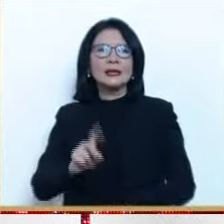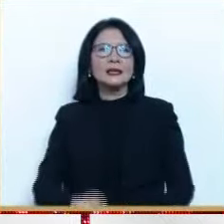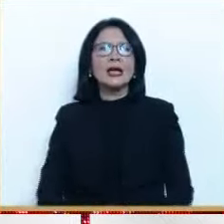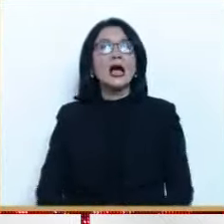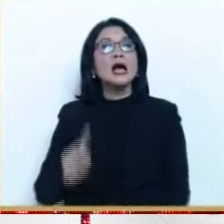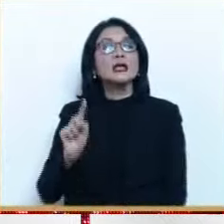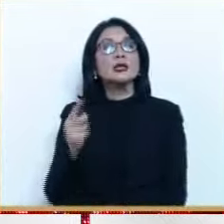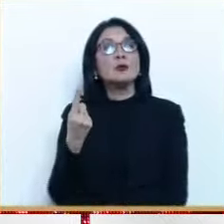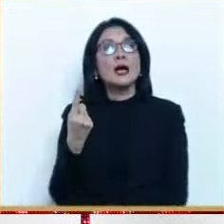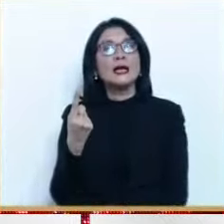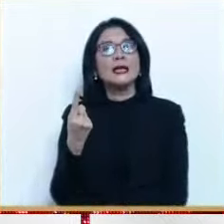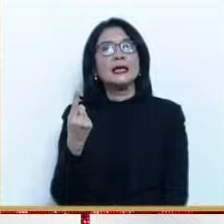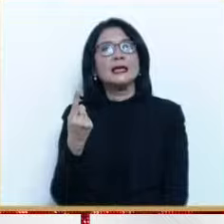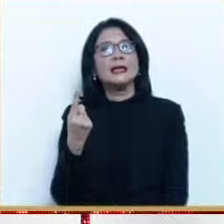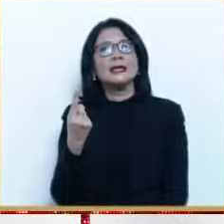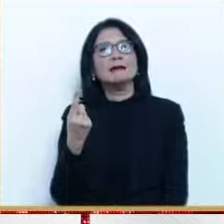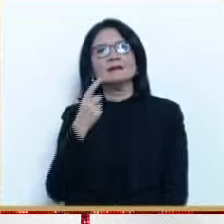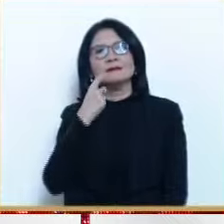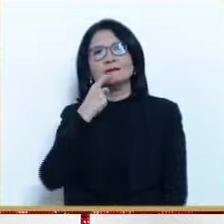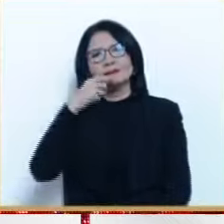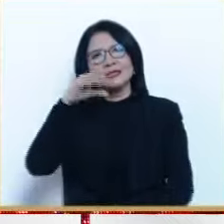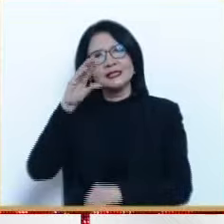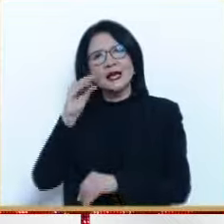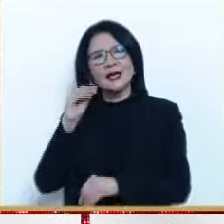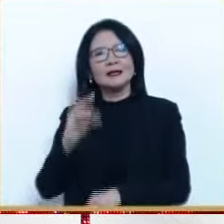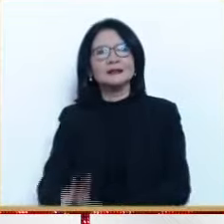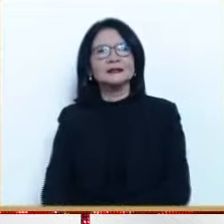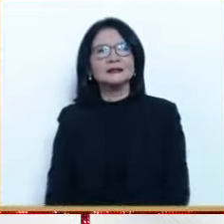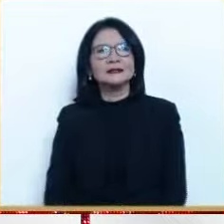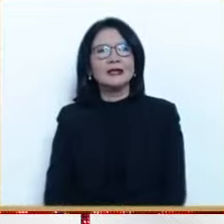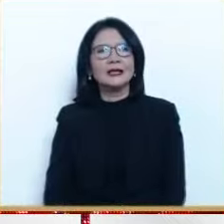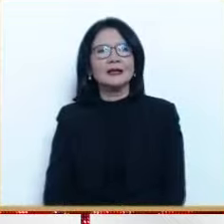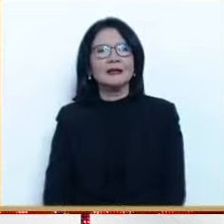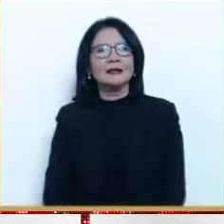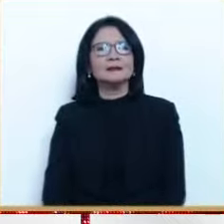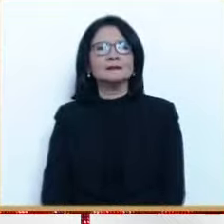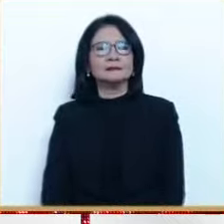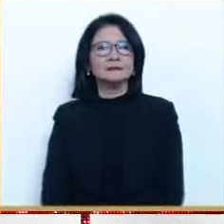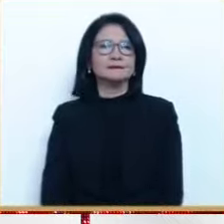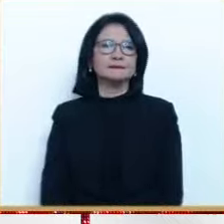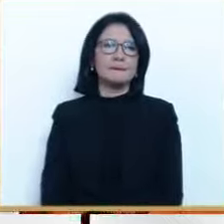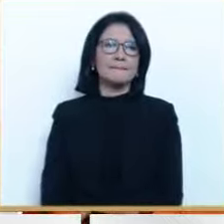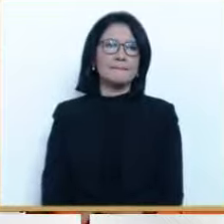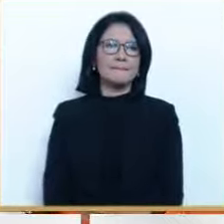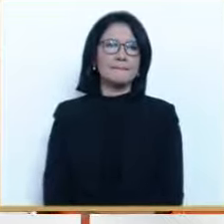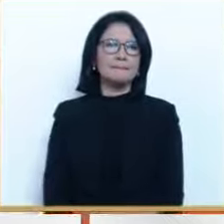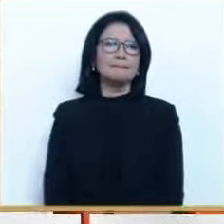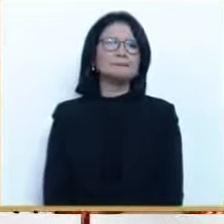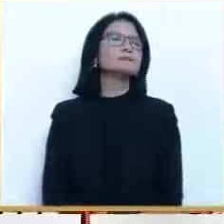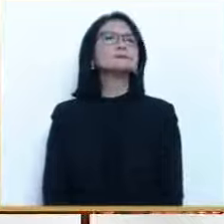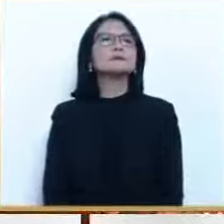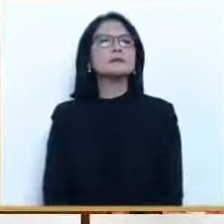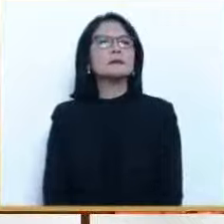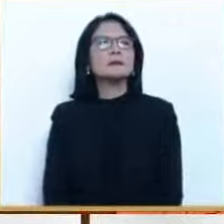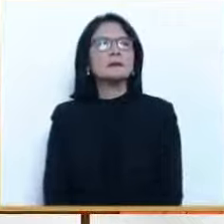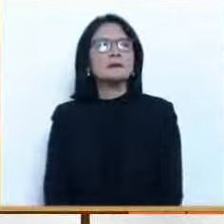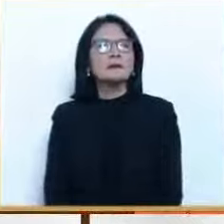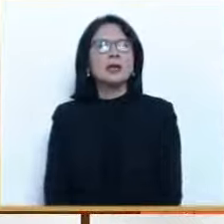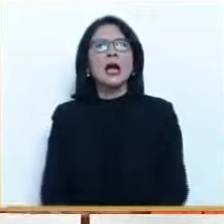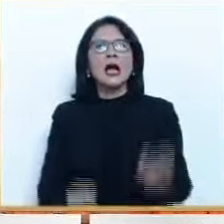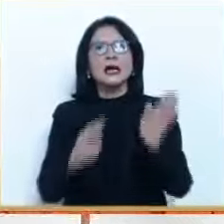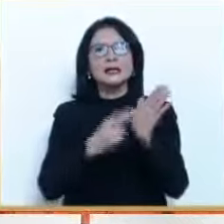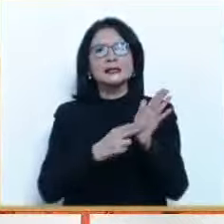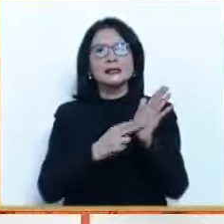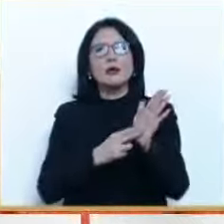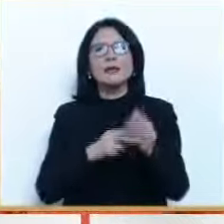dimulai sejak anda berbicara dan untuk itu kami persilakan Bapak pasangan nomor sat yang saya